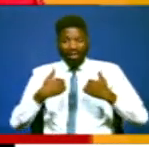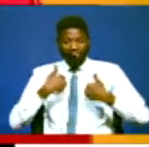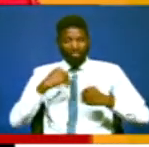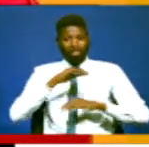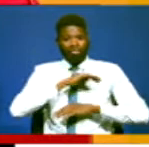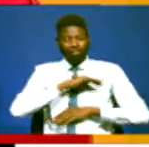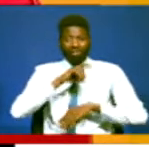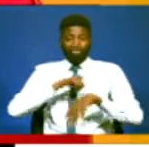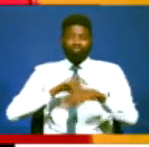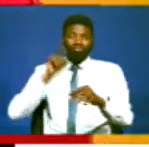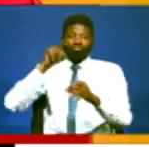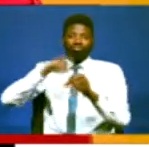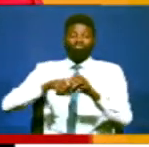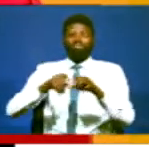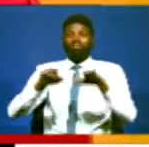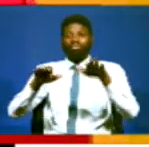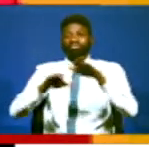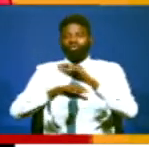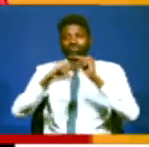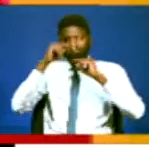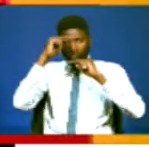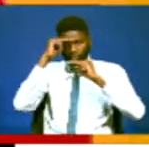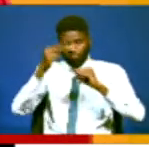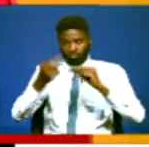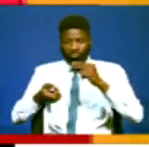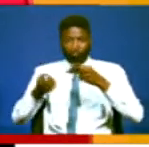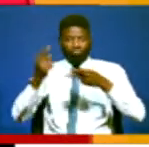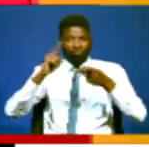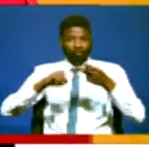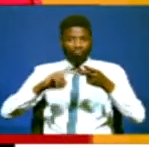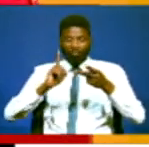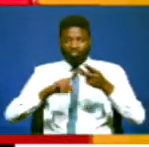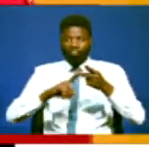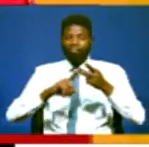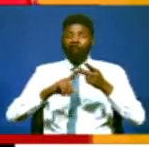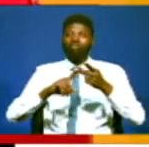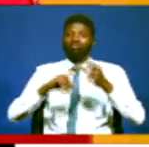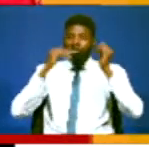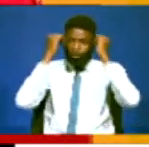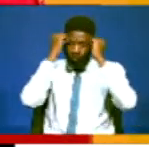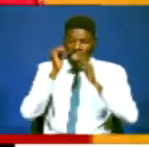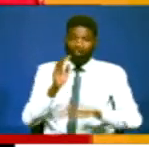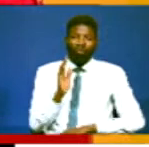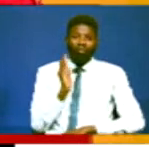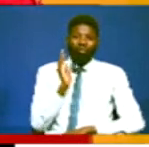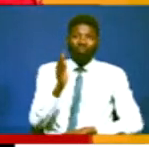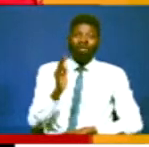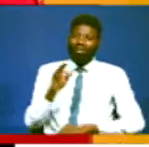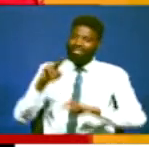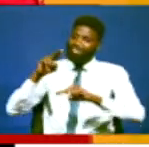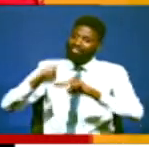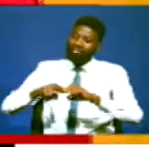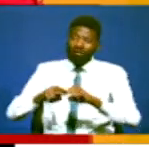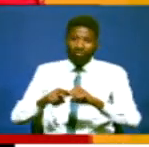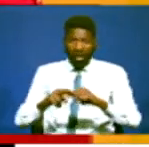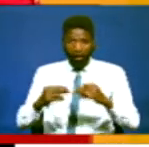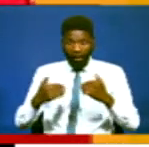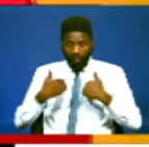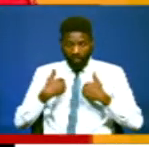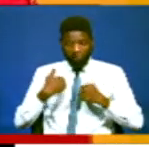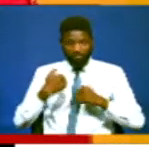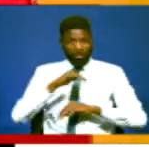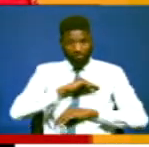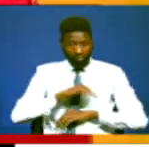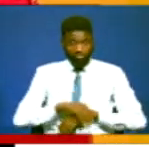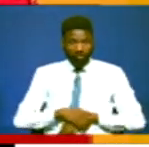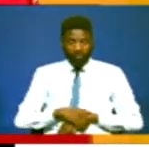katika junior secondary? Je, kuna pahali wanafunzi hawa wataketi? Kwa sababu tunapozungumzia kwamba tuna madarasa, na kwa hakika ukipita